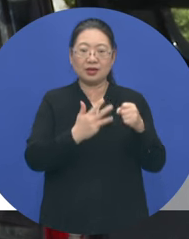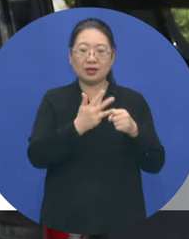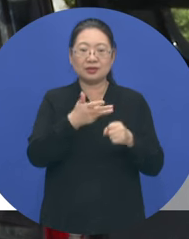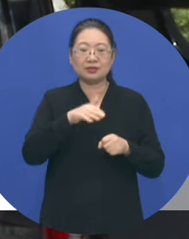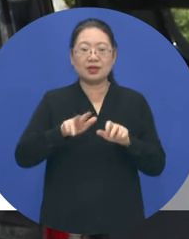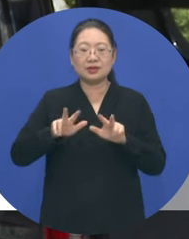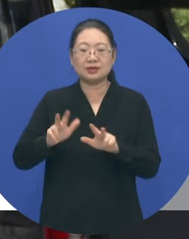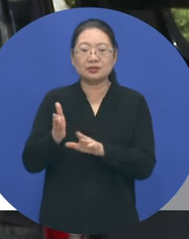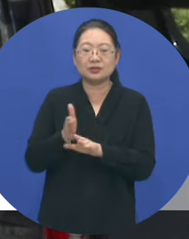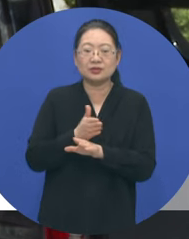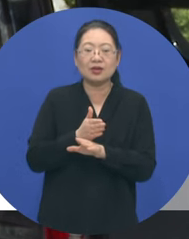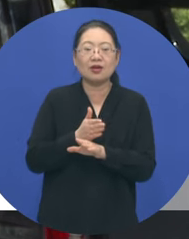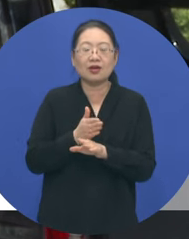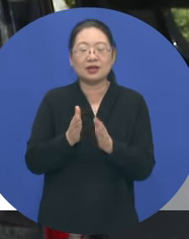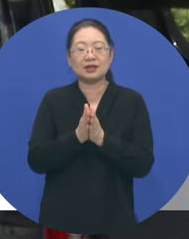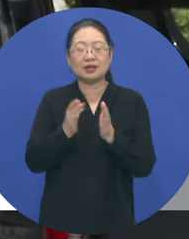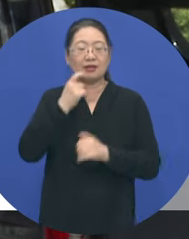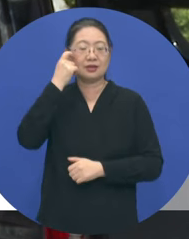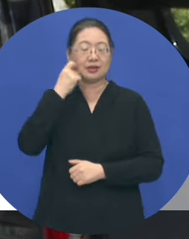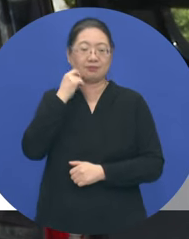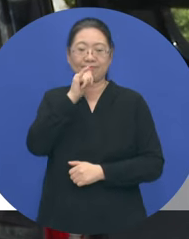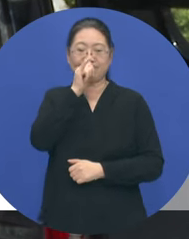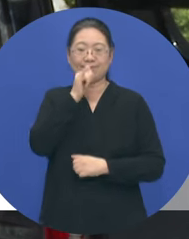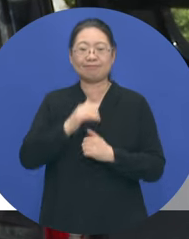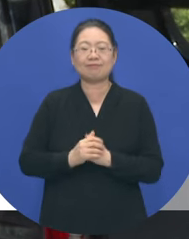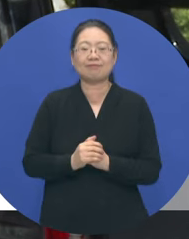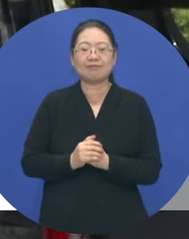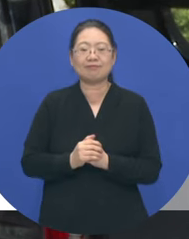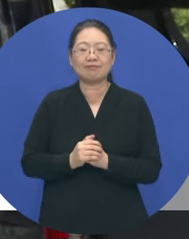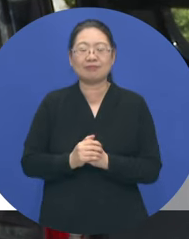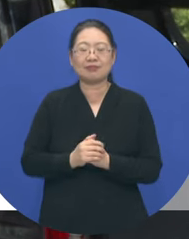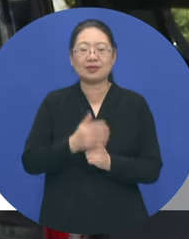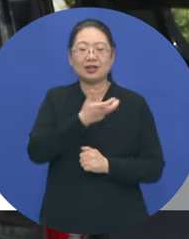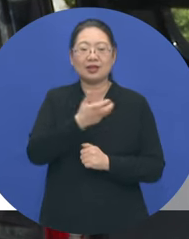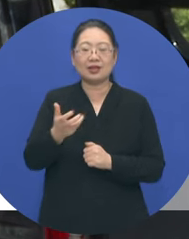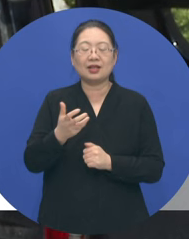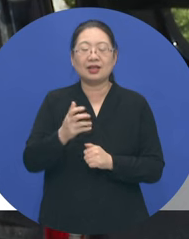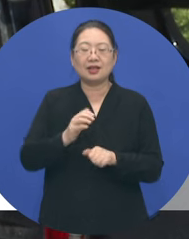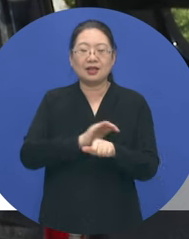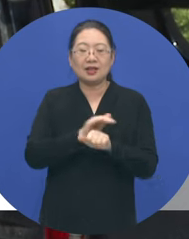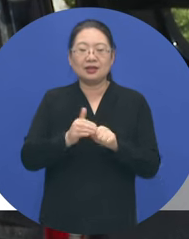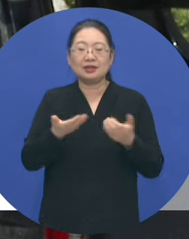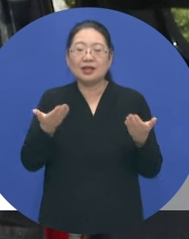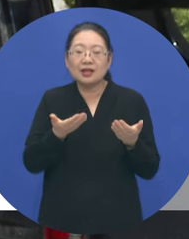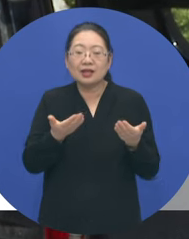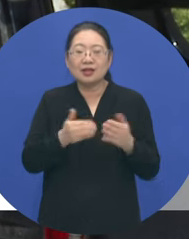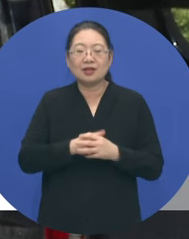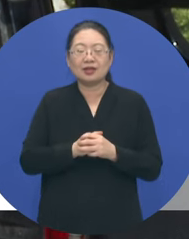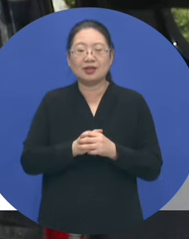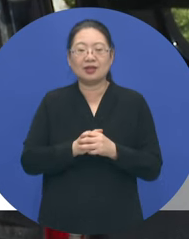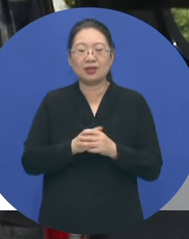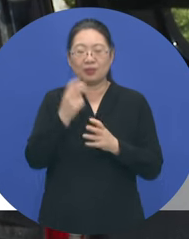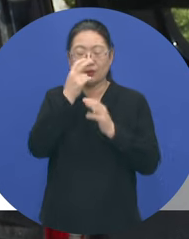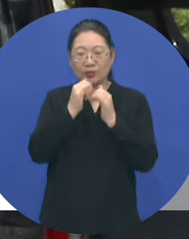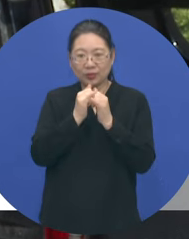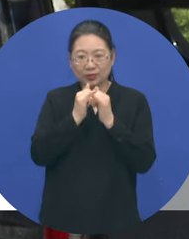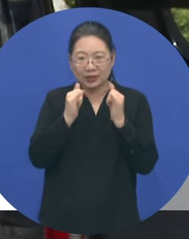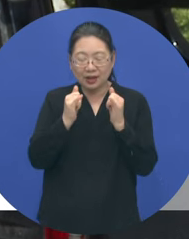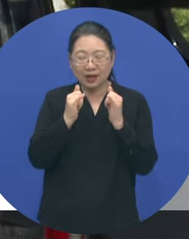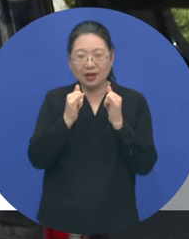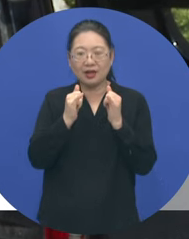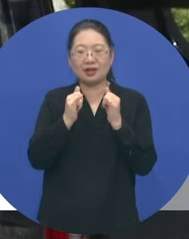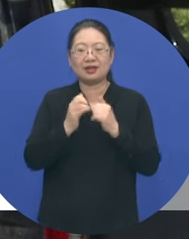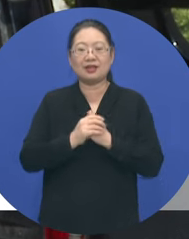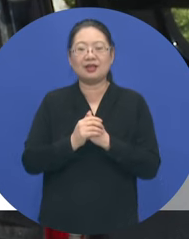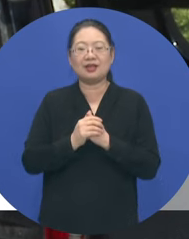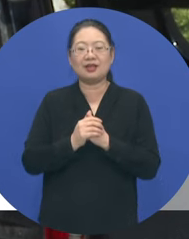차지만 이제서야 시작한다라는 느낌을 많이 받거든요. 그래서 이 이동식 장례업이 보호자,